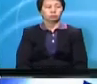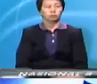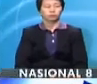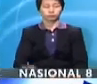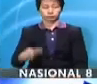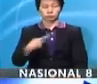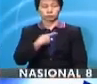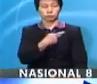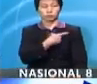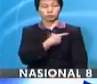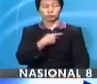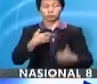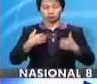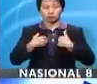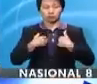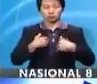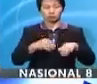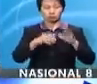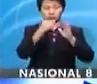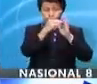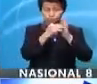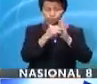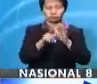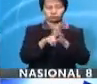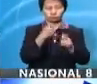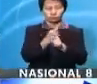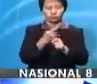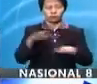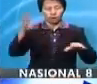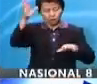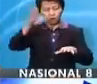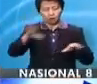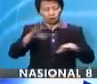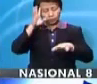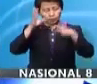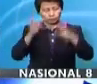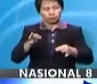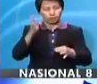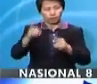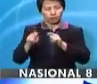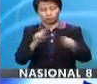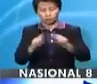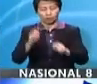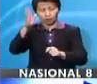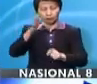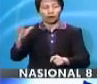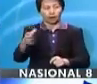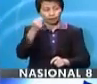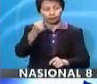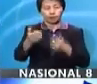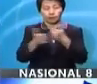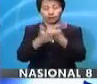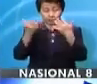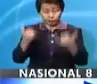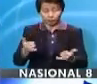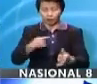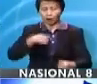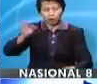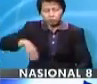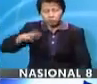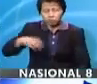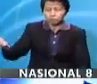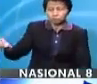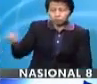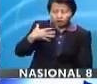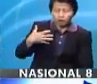Kita ada tindakan tertentu, kita dah akan buat keputusan, ada satu tindakan yang kita ambil. Hingga sekarang ini saya belum